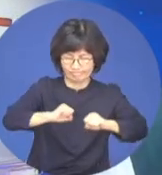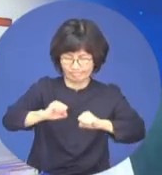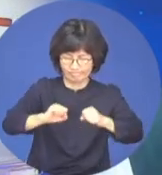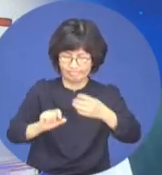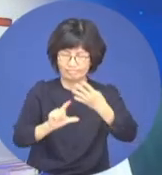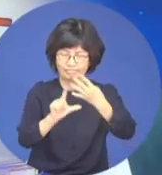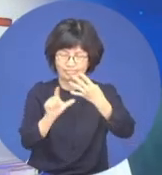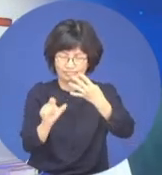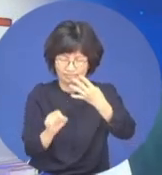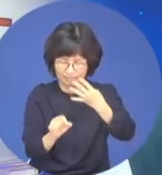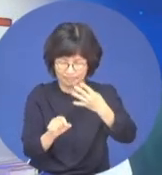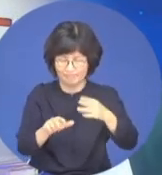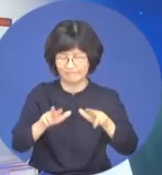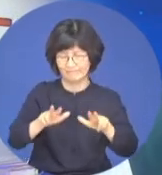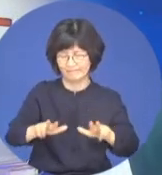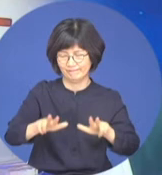느끼며